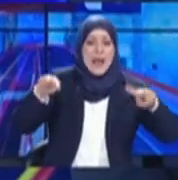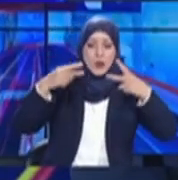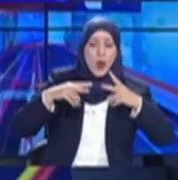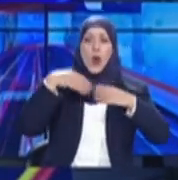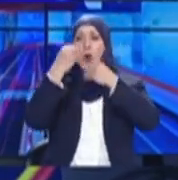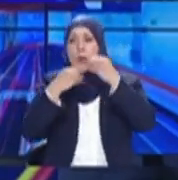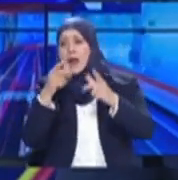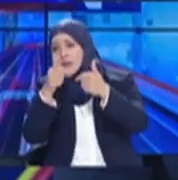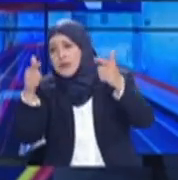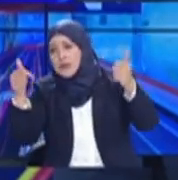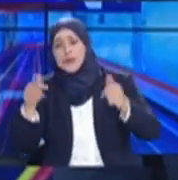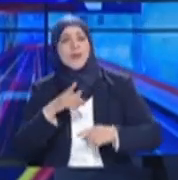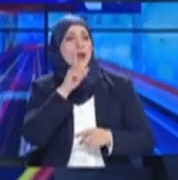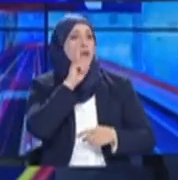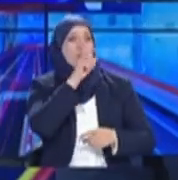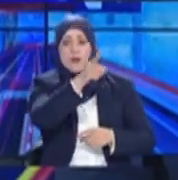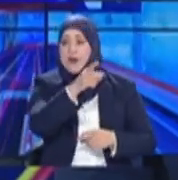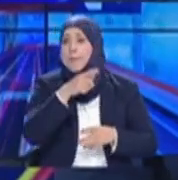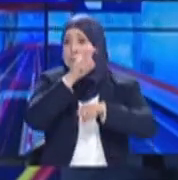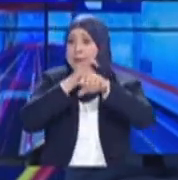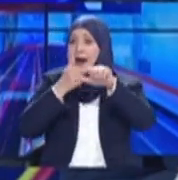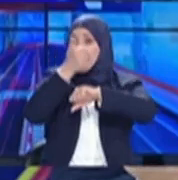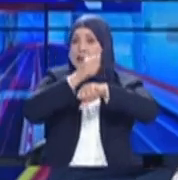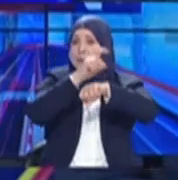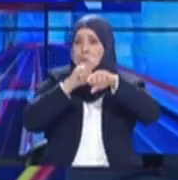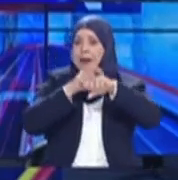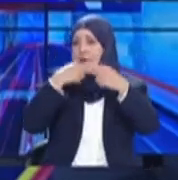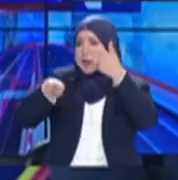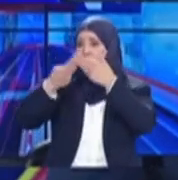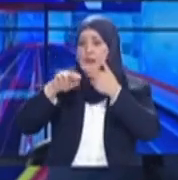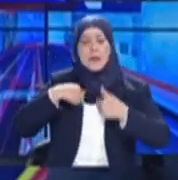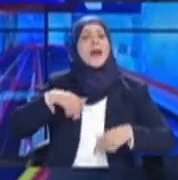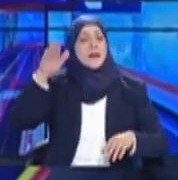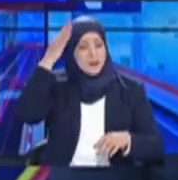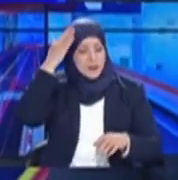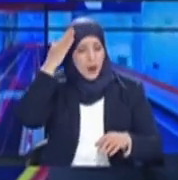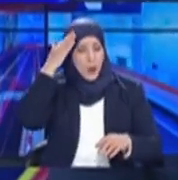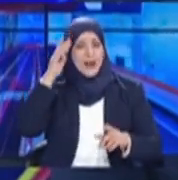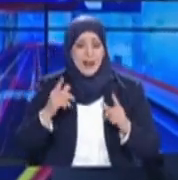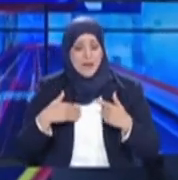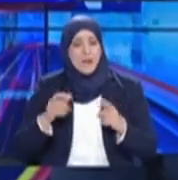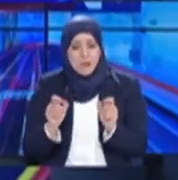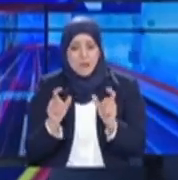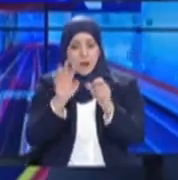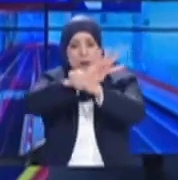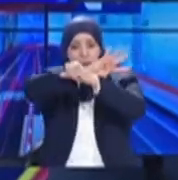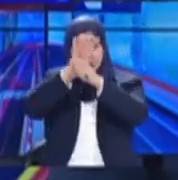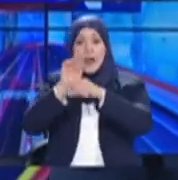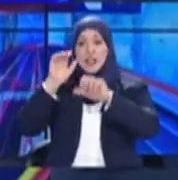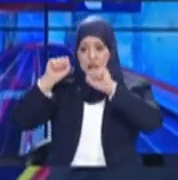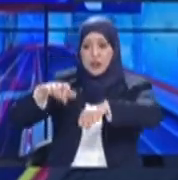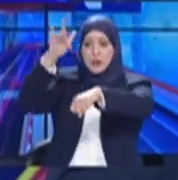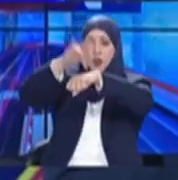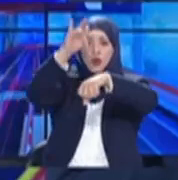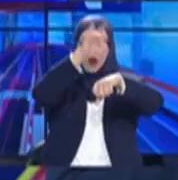تونس فيما يخص عيننا ومواطنينا احنا على وقتين بانه يصيب الناس